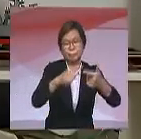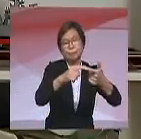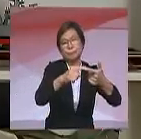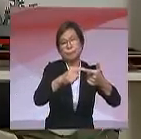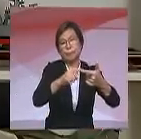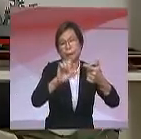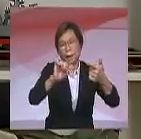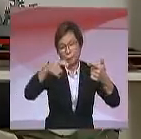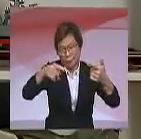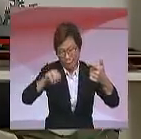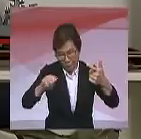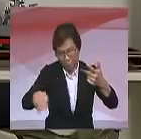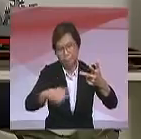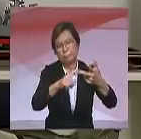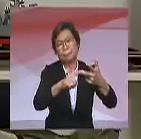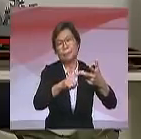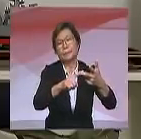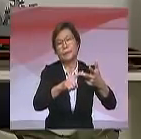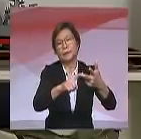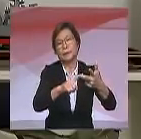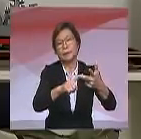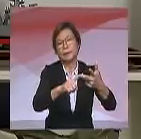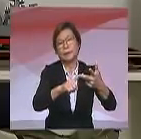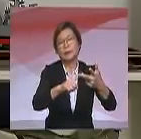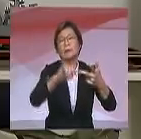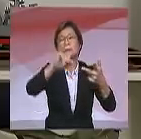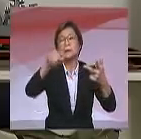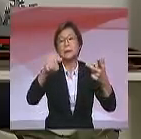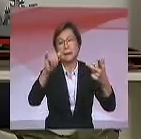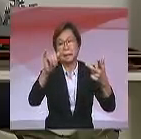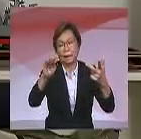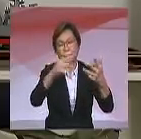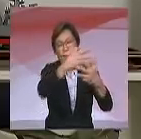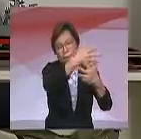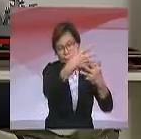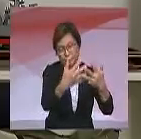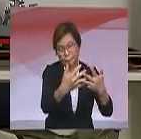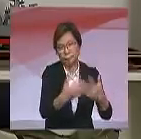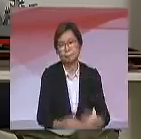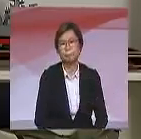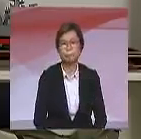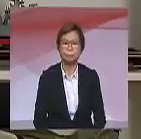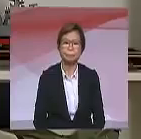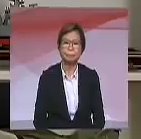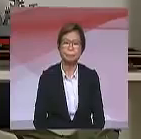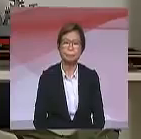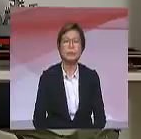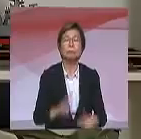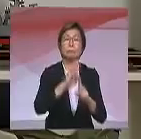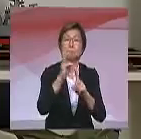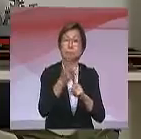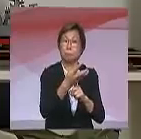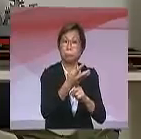APMM dan juga Jabatan Immigration Malaysia. kebajikan penduduk akan diuruskan